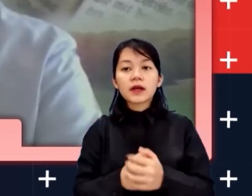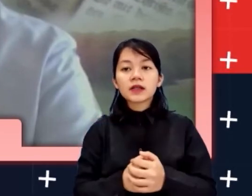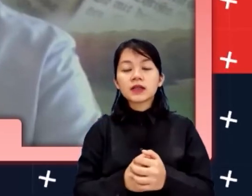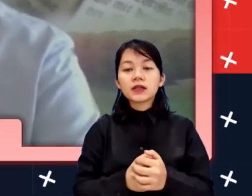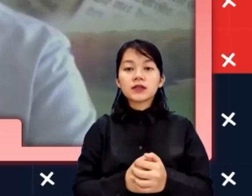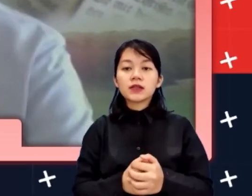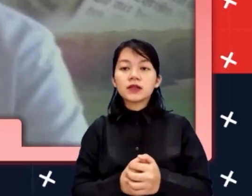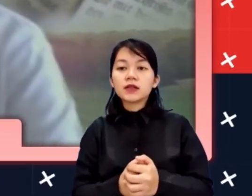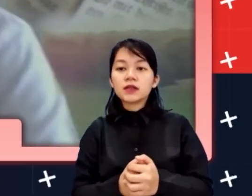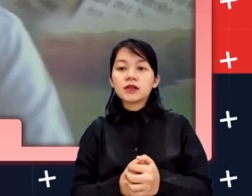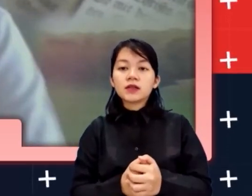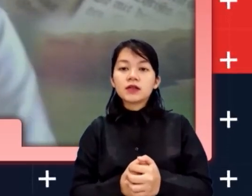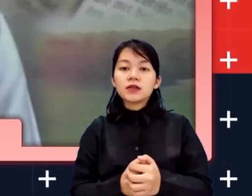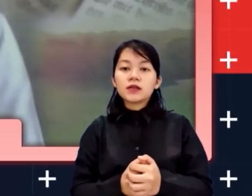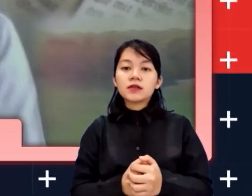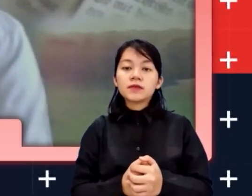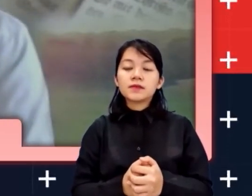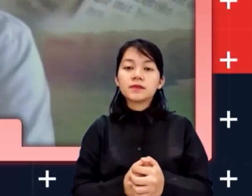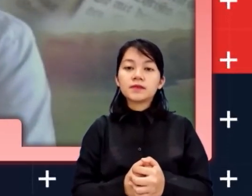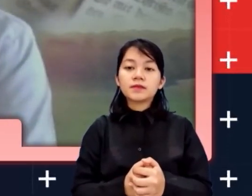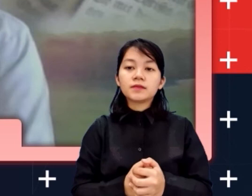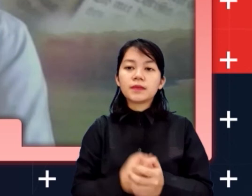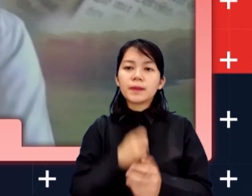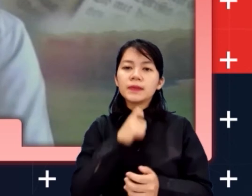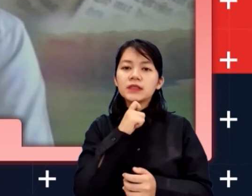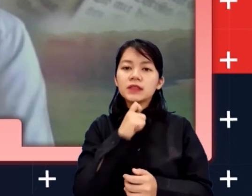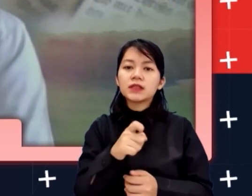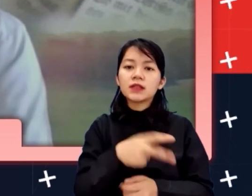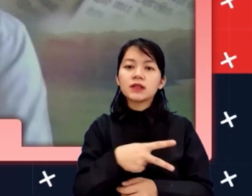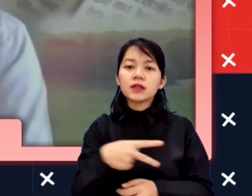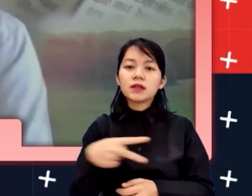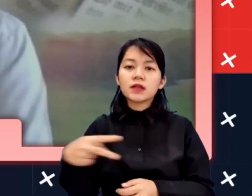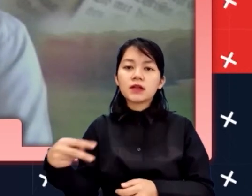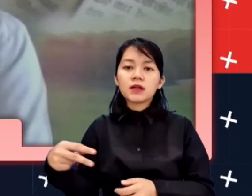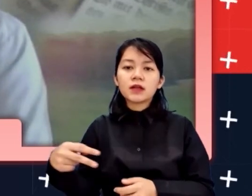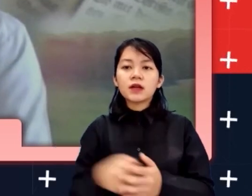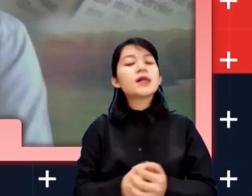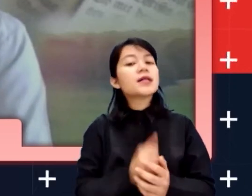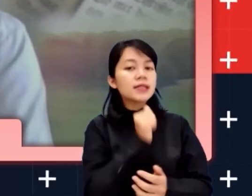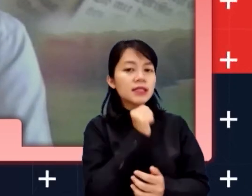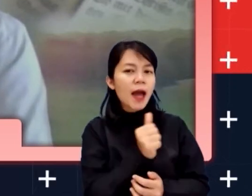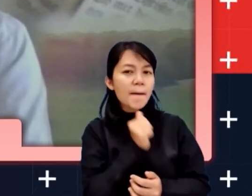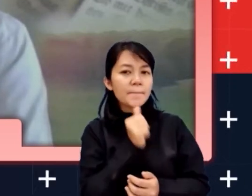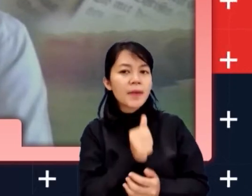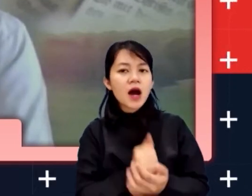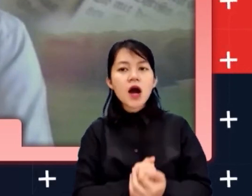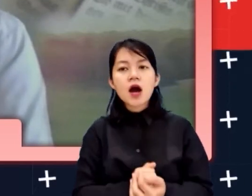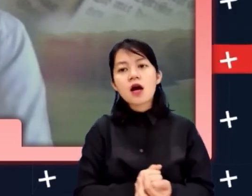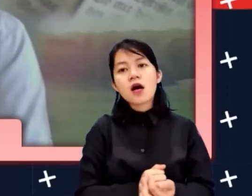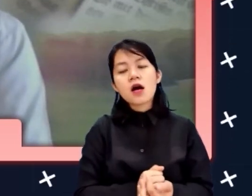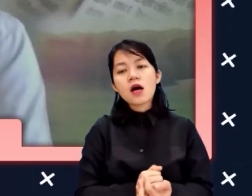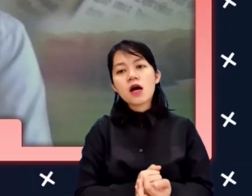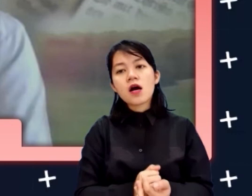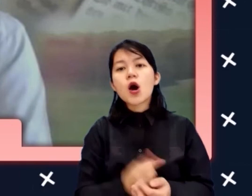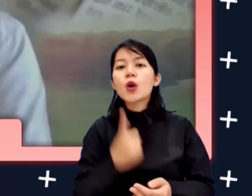Pertanyaannya sebenarnya adalah, siapa yang punya wewenang